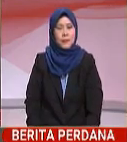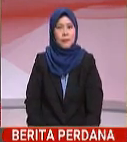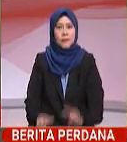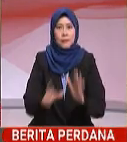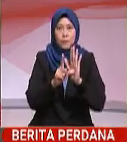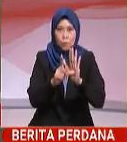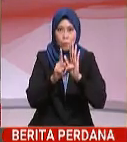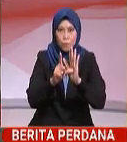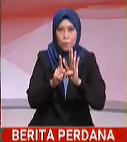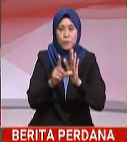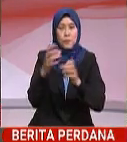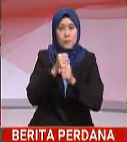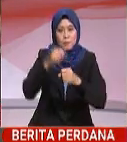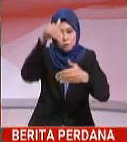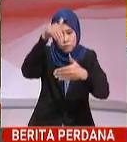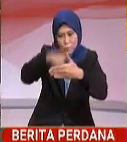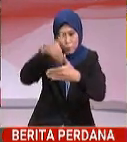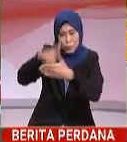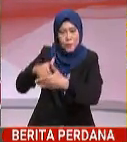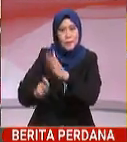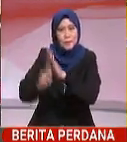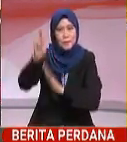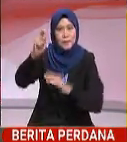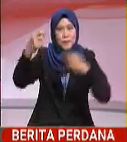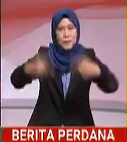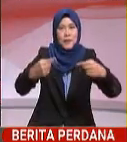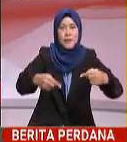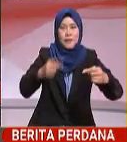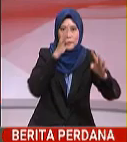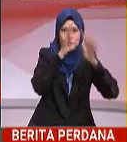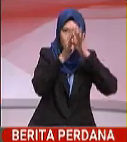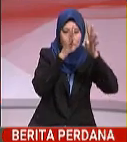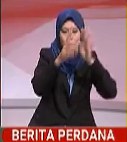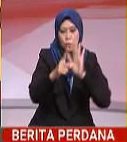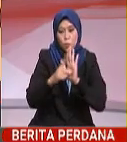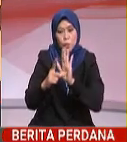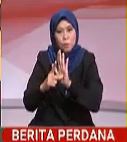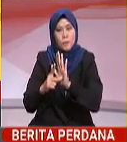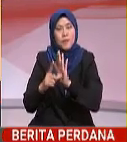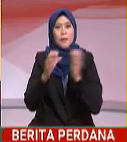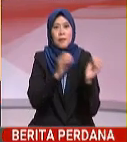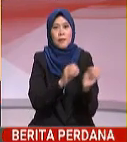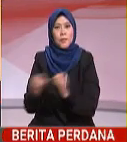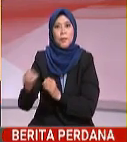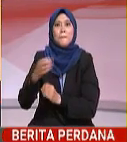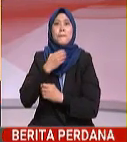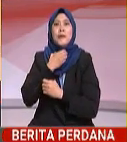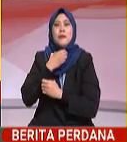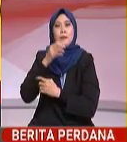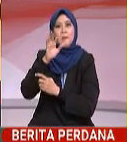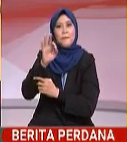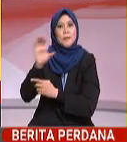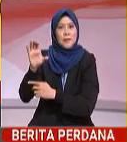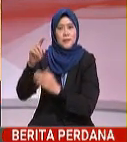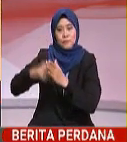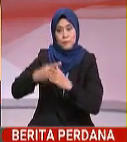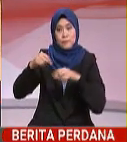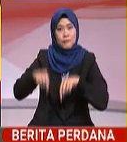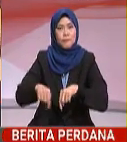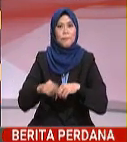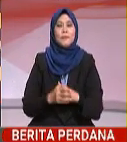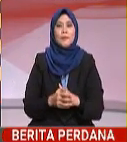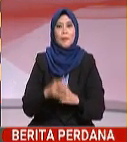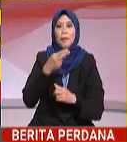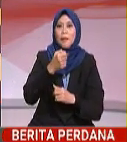Logo berkenaan mendapat undian tertinggi menerusi pertandingan reka cipta logo yang dianjurkan Perak FC pada bulan ini.